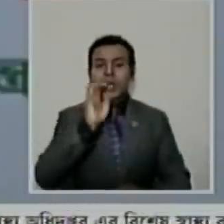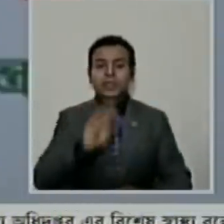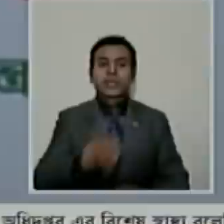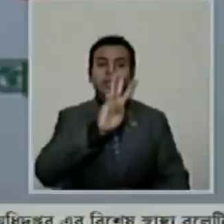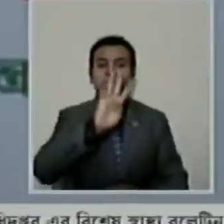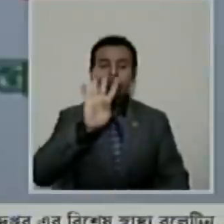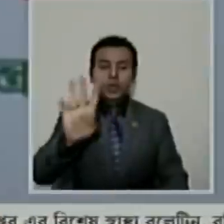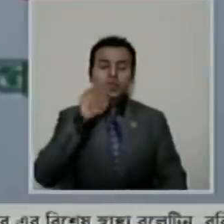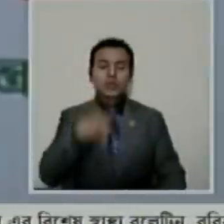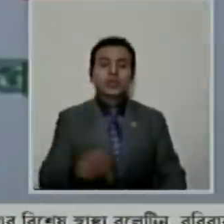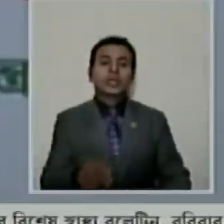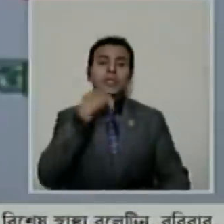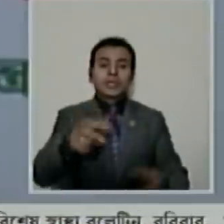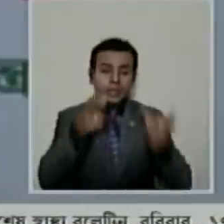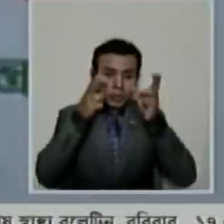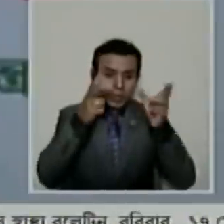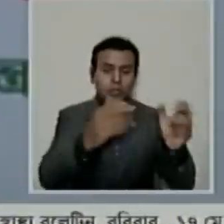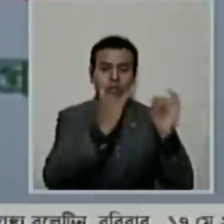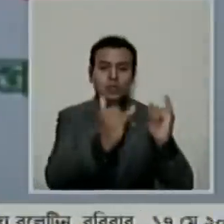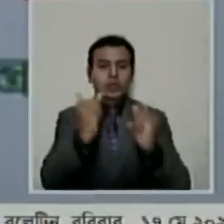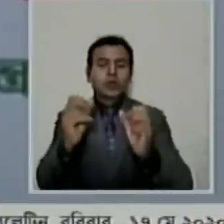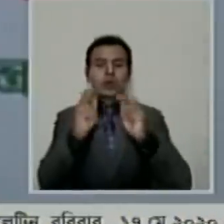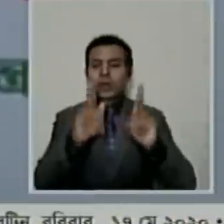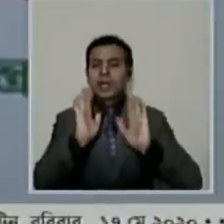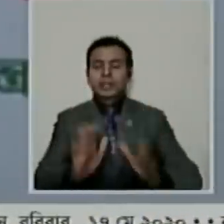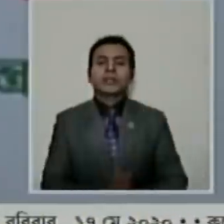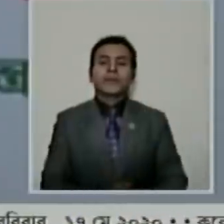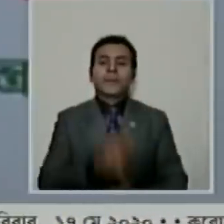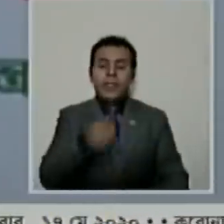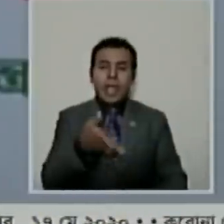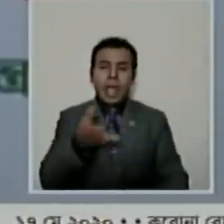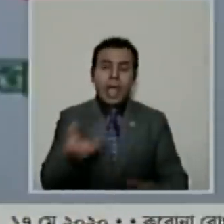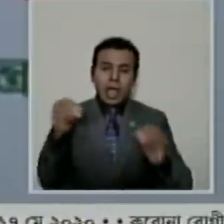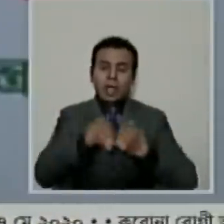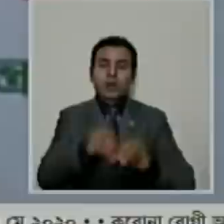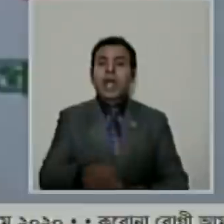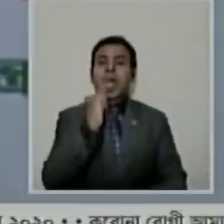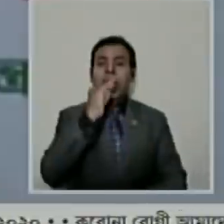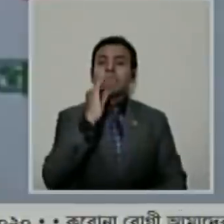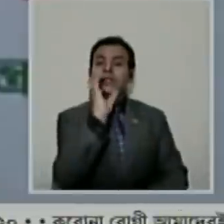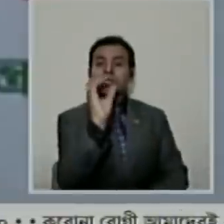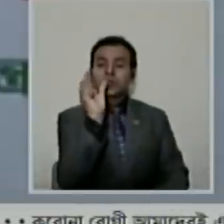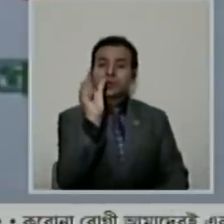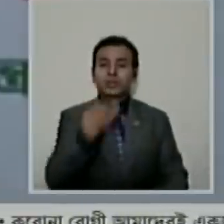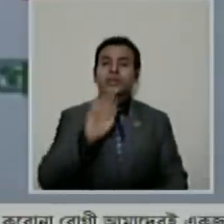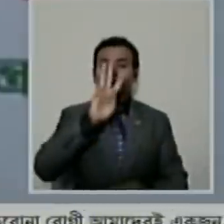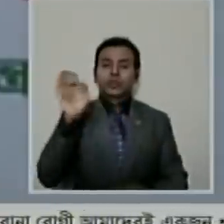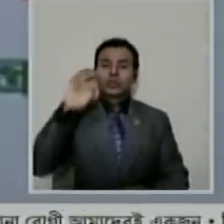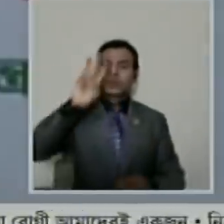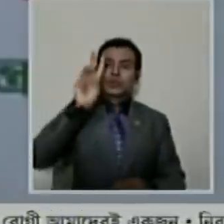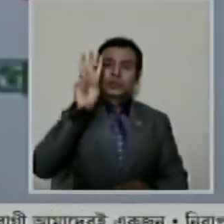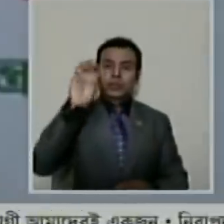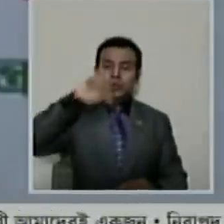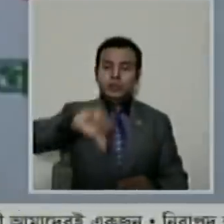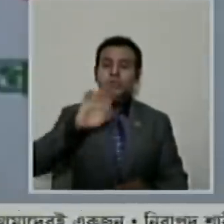সংখ্যা 339টি। গত 24 ঘন্টায় 10টি আইসিউর সংখ্যা বেড়েছে, ডায়ালাইসিস ইউনিট 102টি।